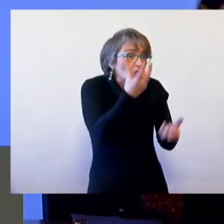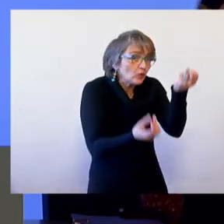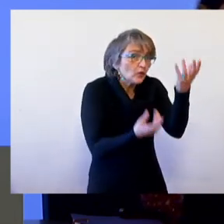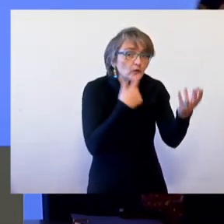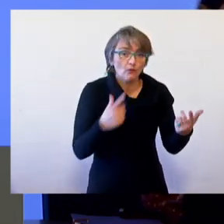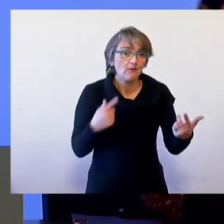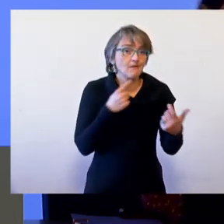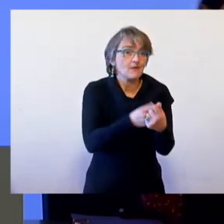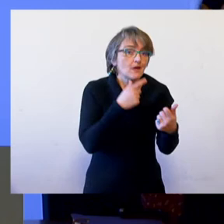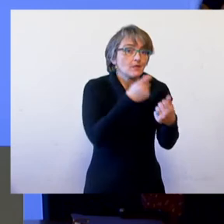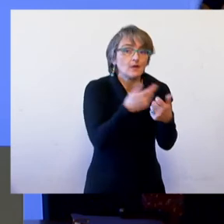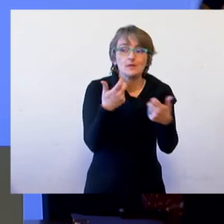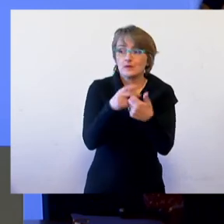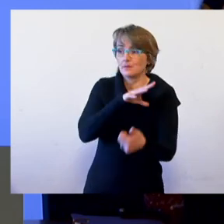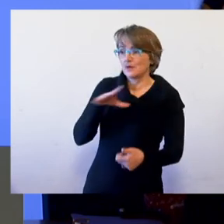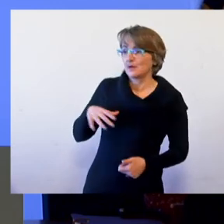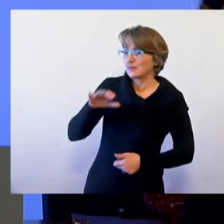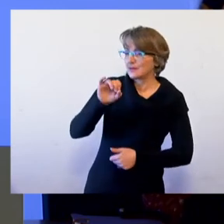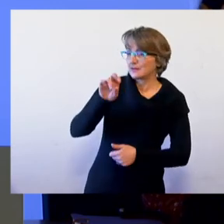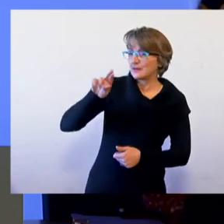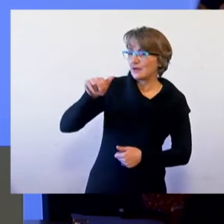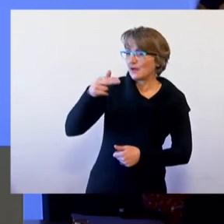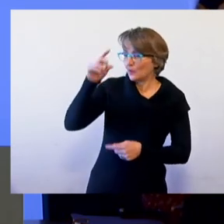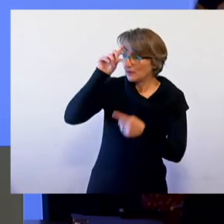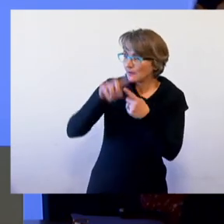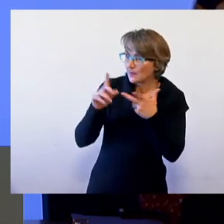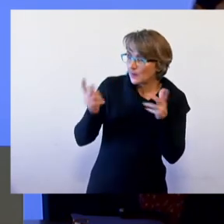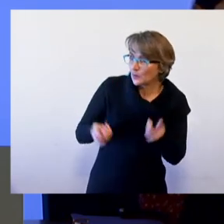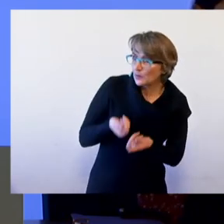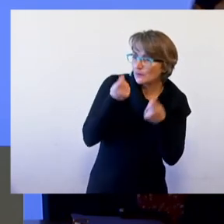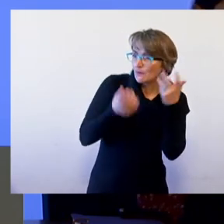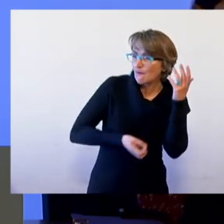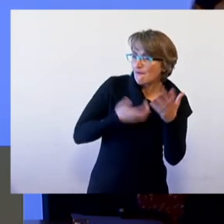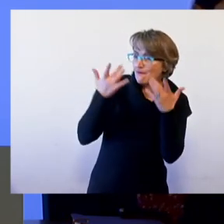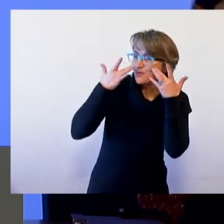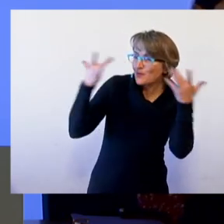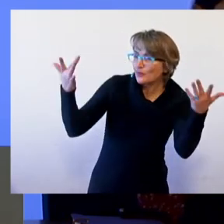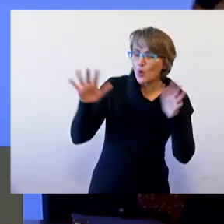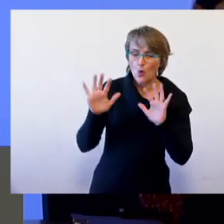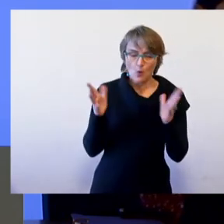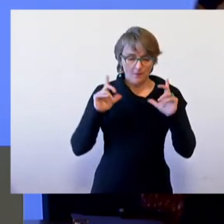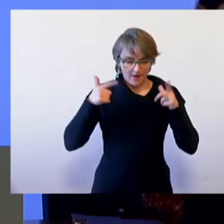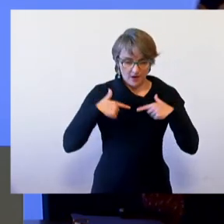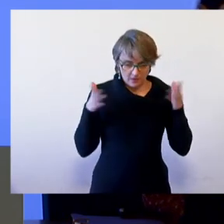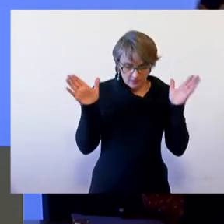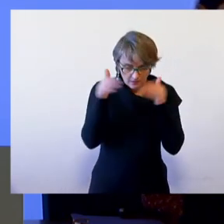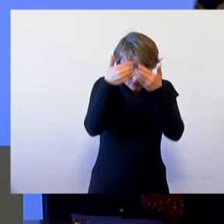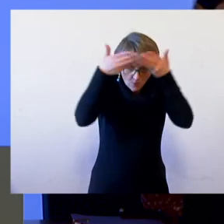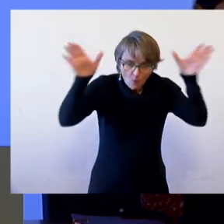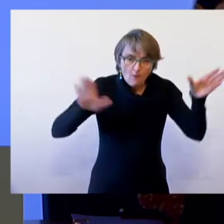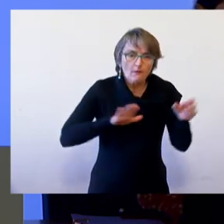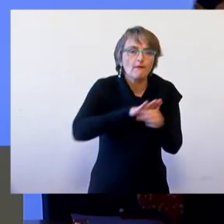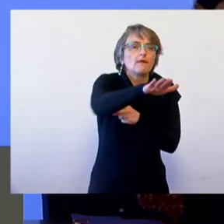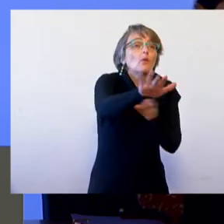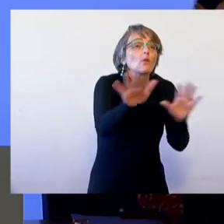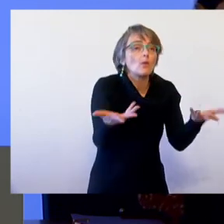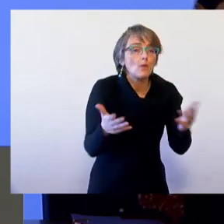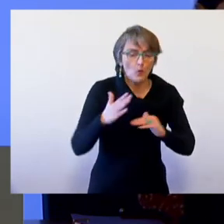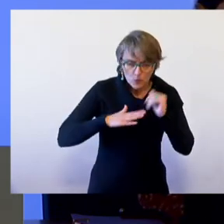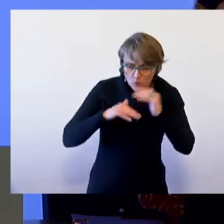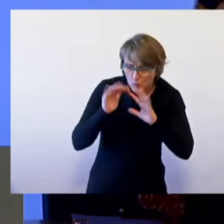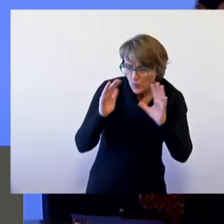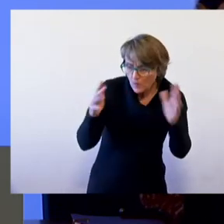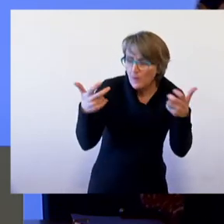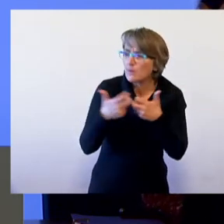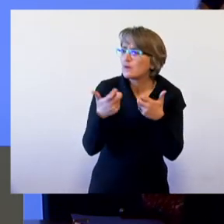Serrano sur l'éducation artistique et culturelle. Comment on fait l'école hors les murs? Comment on construit? Par exemple, dans la concertation en ce